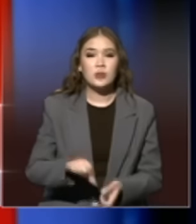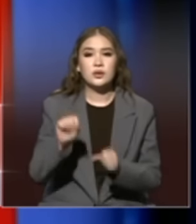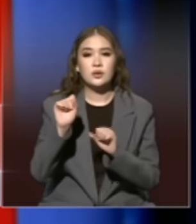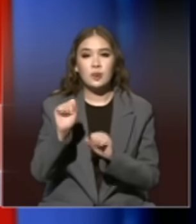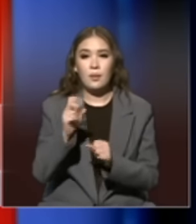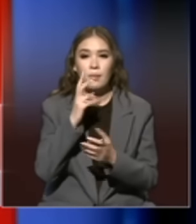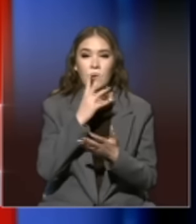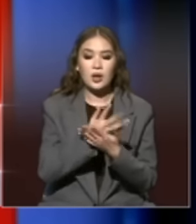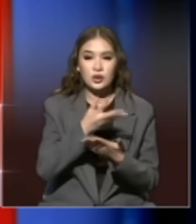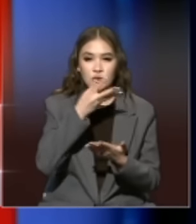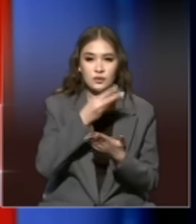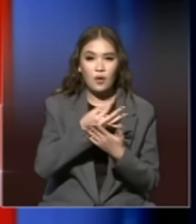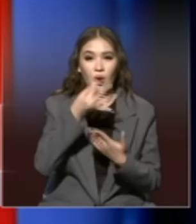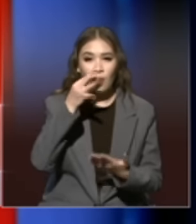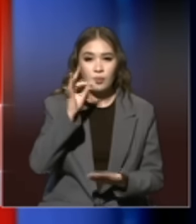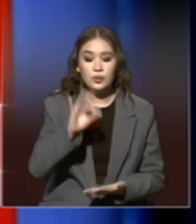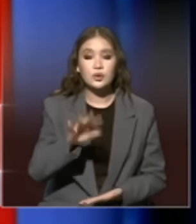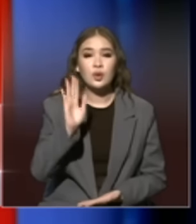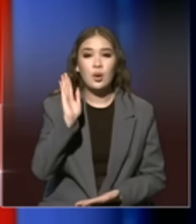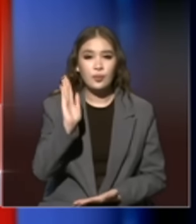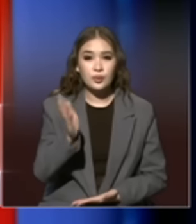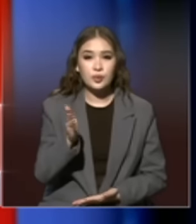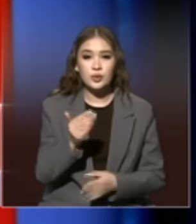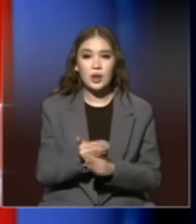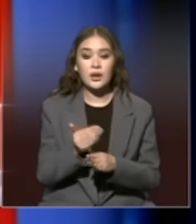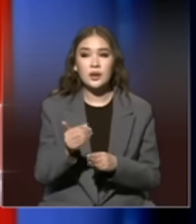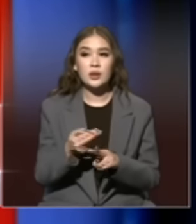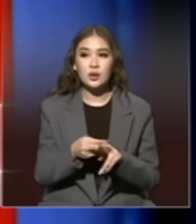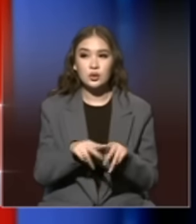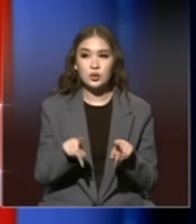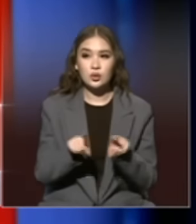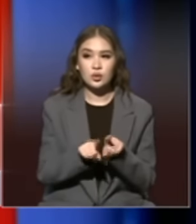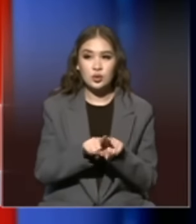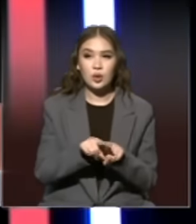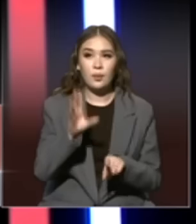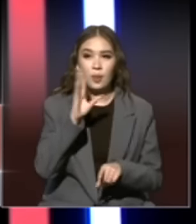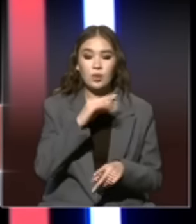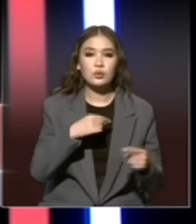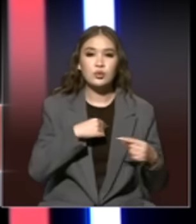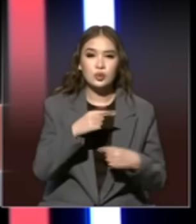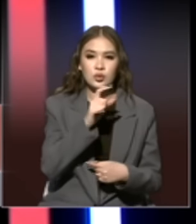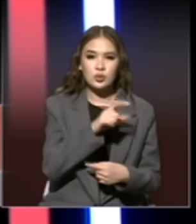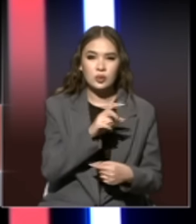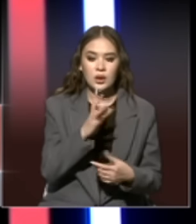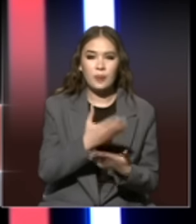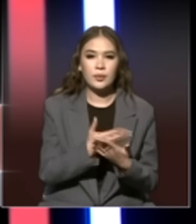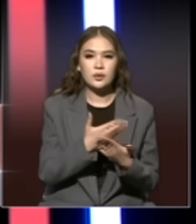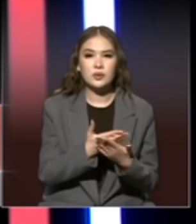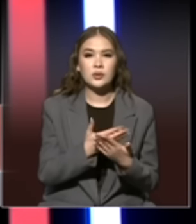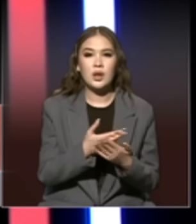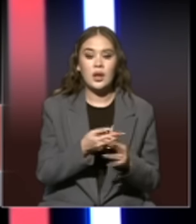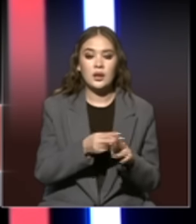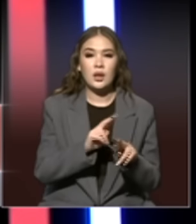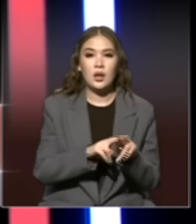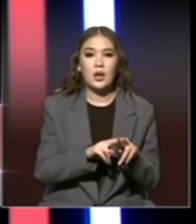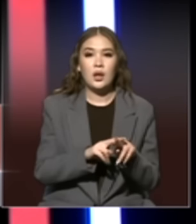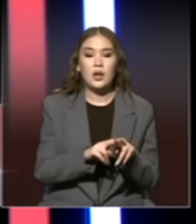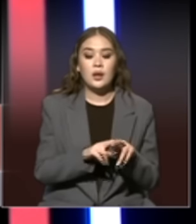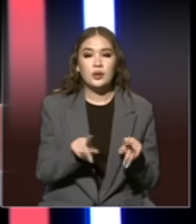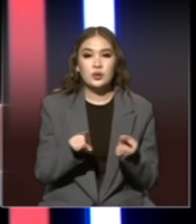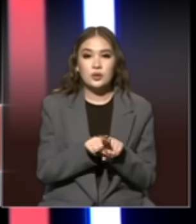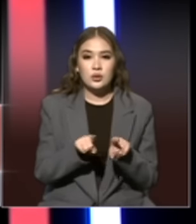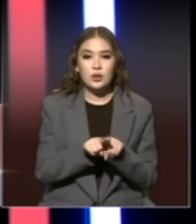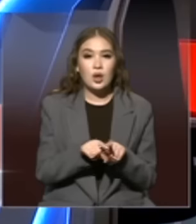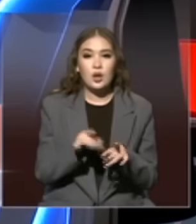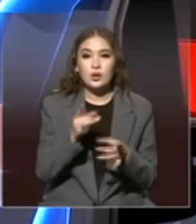біліктілігін көрсетеді. Кейін жаңағы жәбірленушіні қорғауы мүмкін. Сондықтан жаңағы сотталушы қанша адвокат аламын дейді